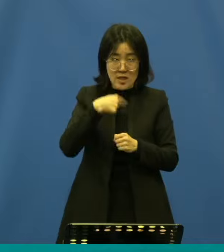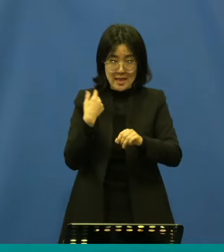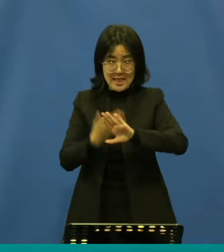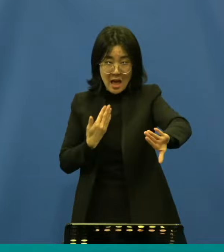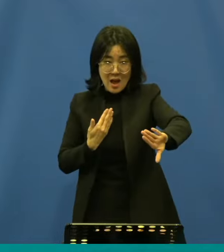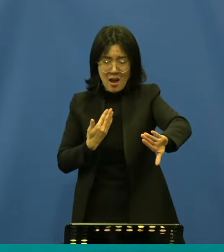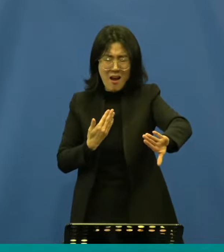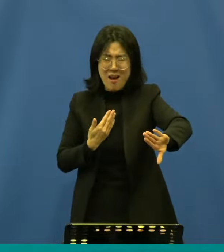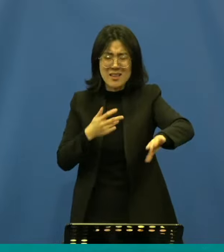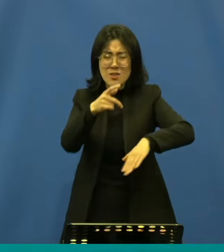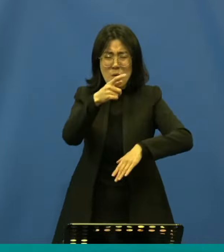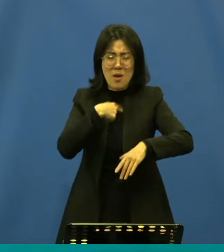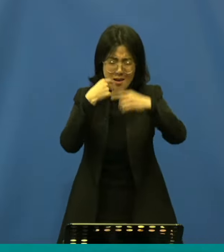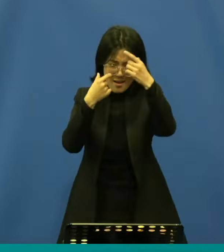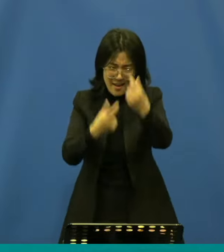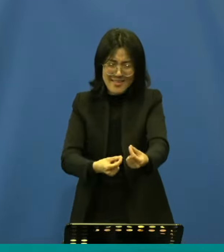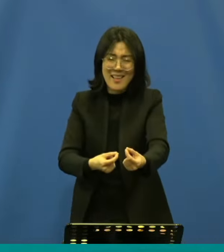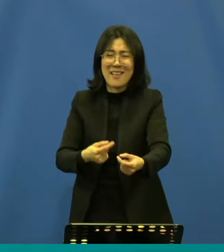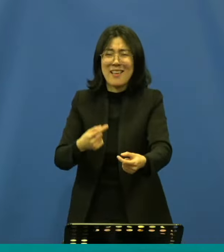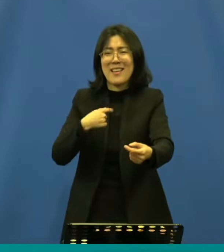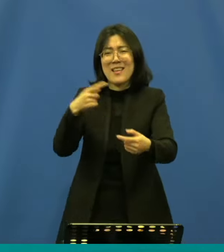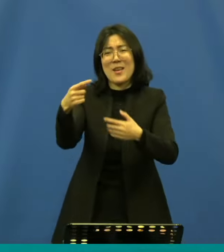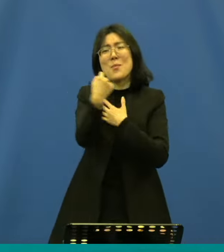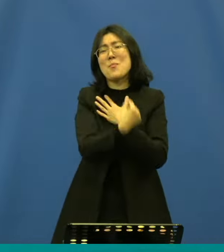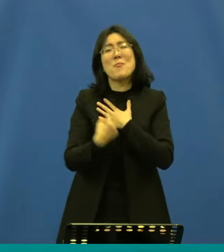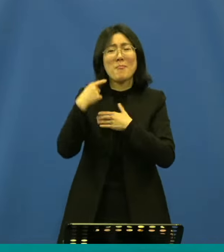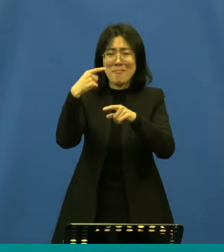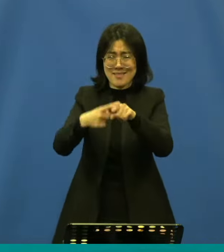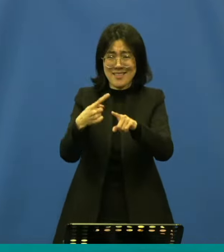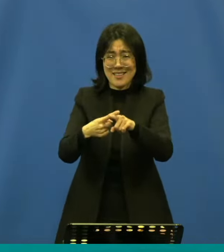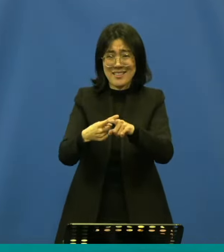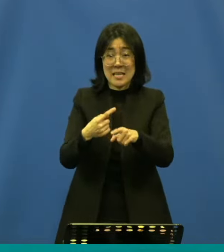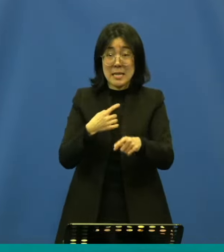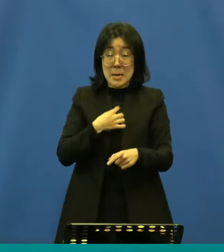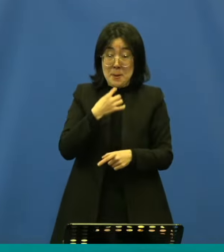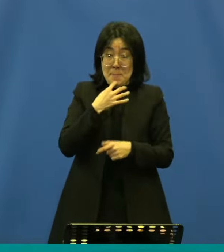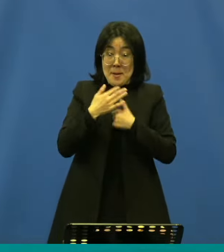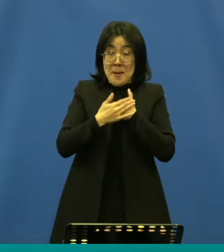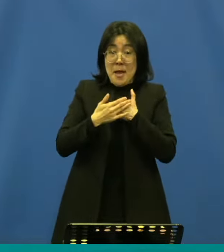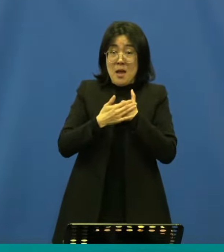그러니까 나만의 하나님, 나만의 은혜, 나만의 복이라는 건 없다는 거예요.